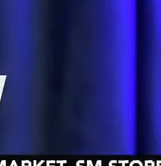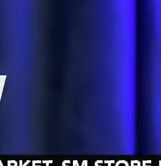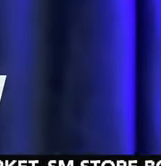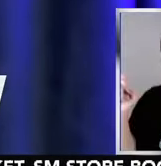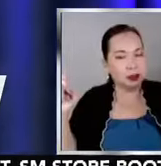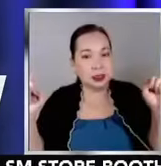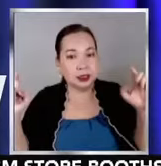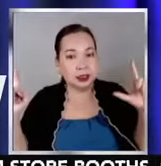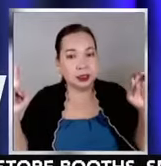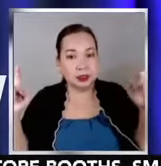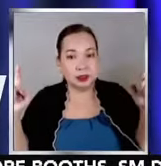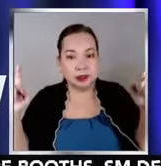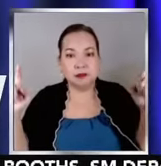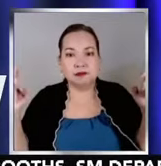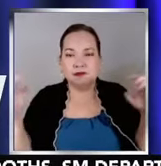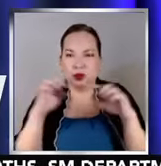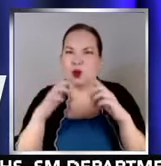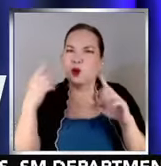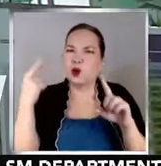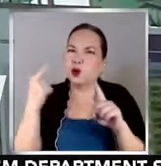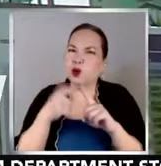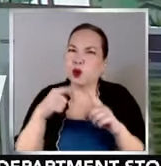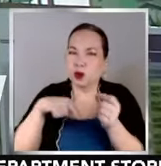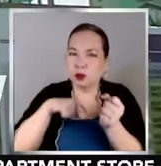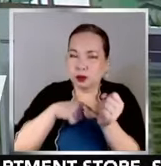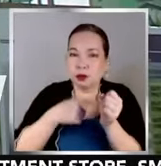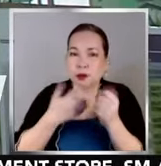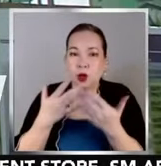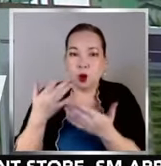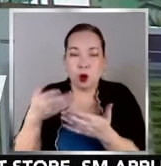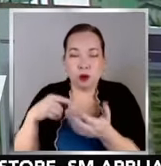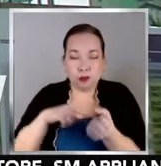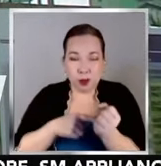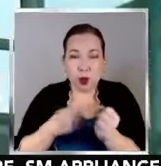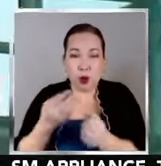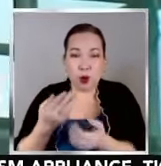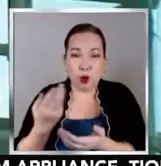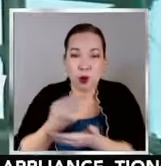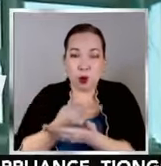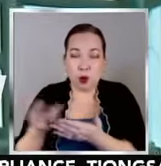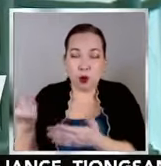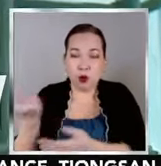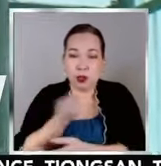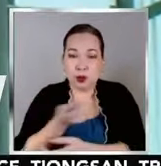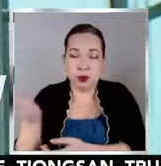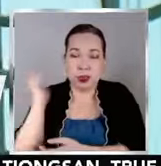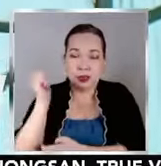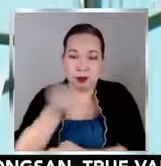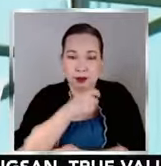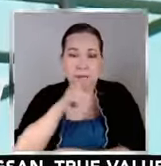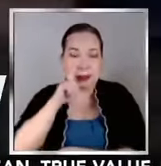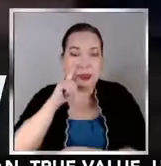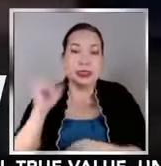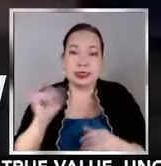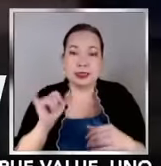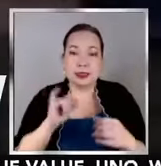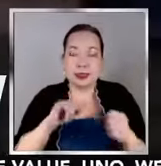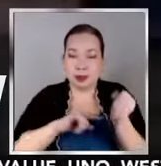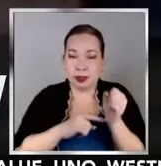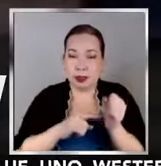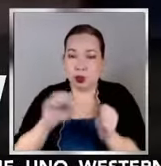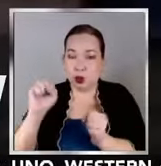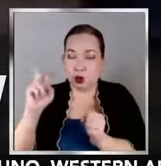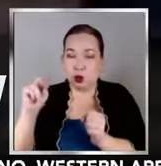We target this hopefully before the start of the Holy Week. Abot din daw bago ang sona ng Pangulo sa Hunyo ang pagbubukas ng isa pang bahagi ng Cavite